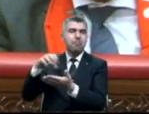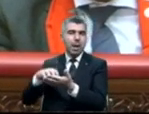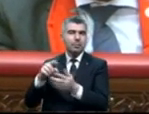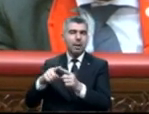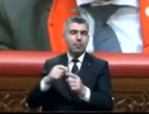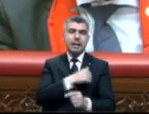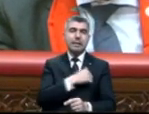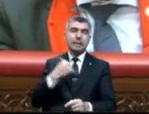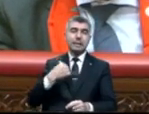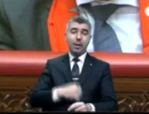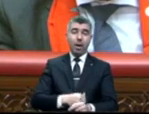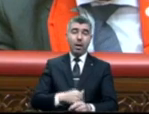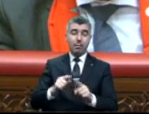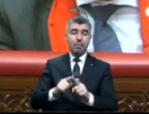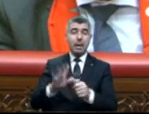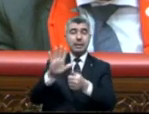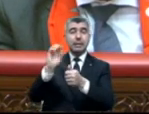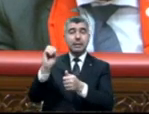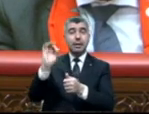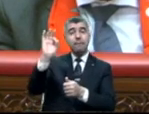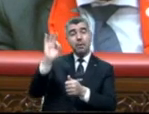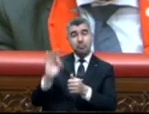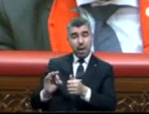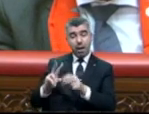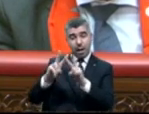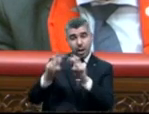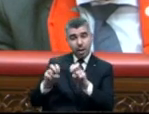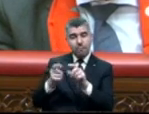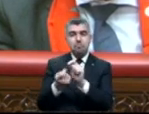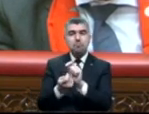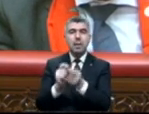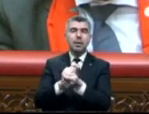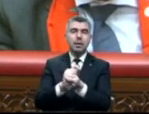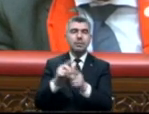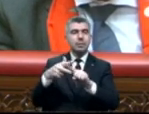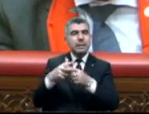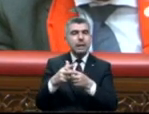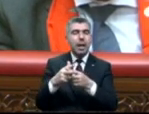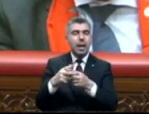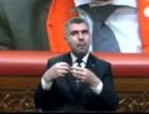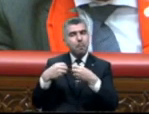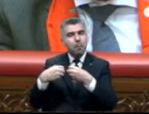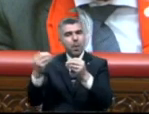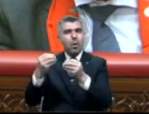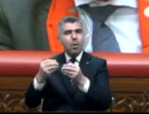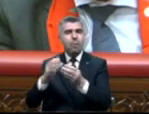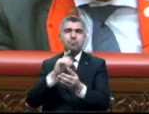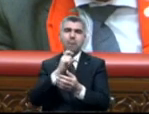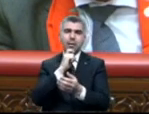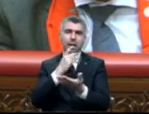الصين كتفرض أنه 60% في الكمية ديال المعدن المستخرج يتحول والباقي يمكن يتصدر